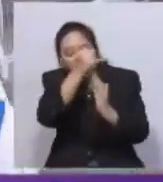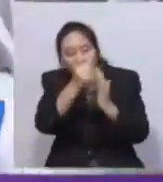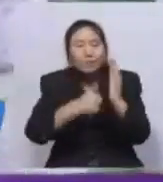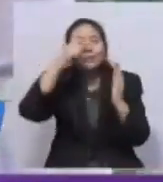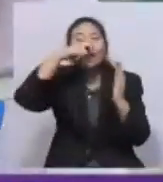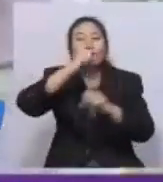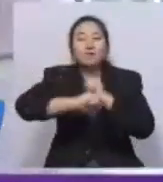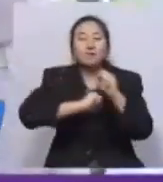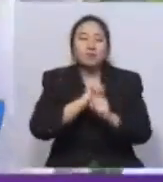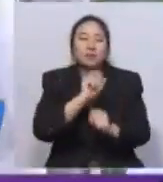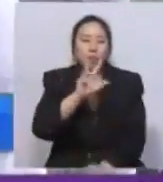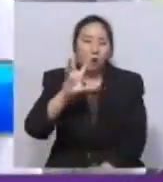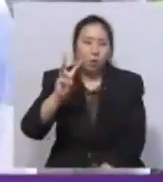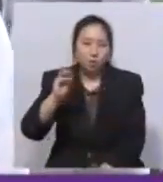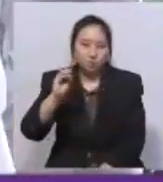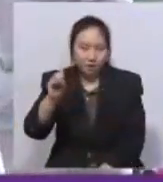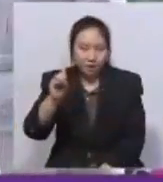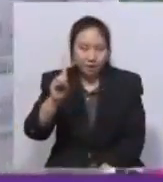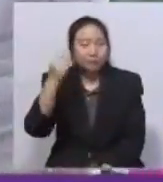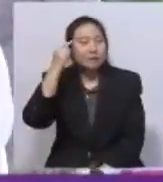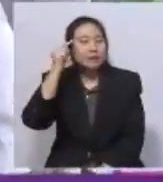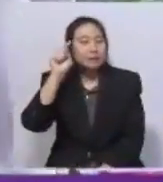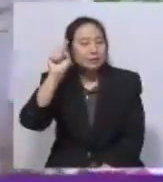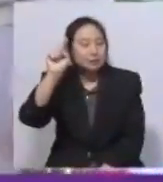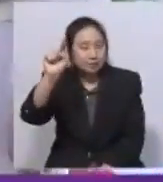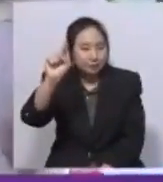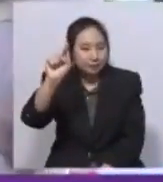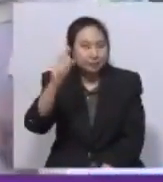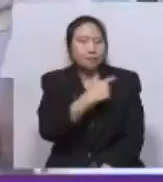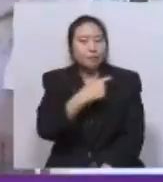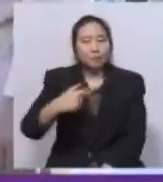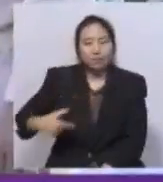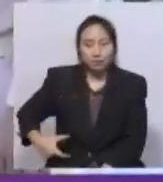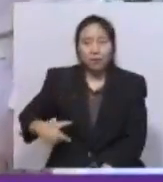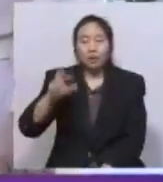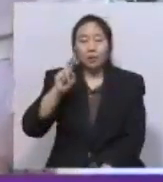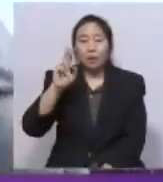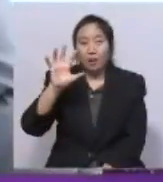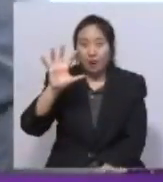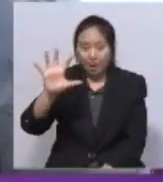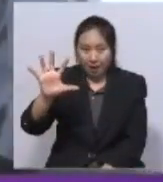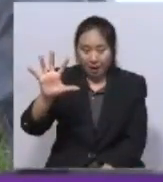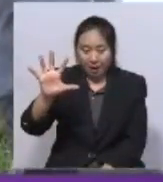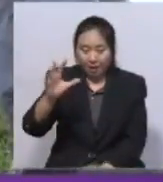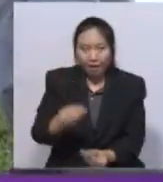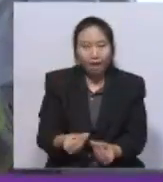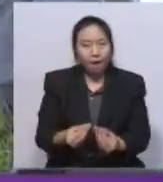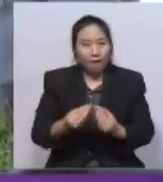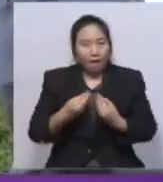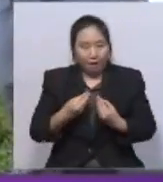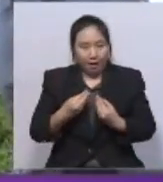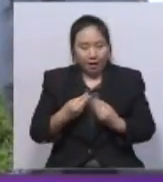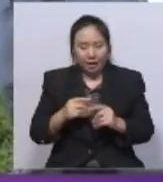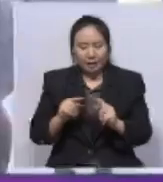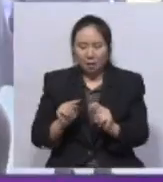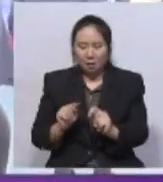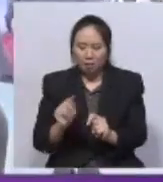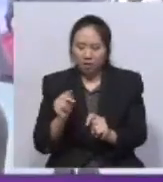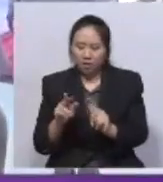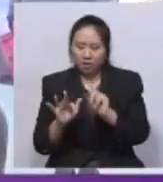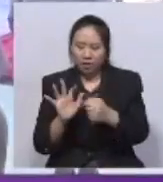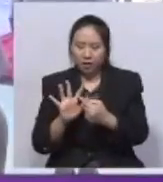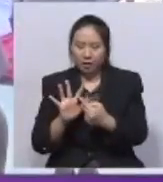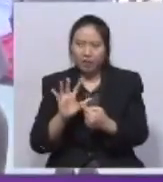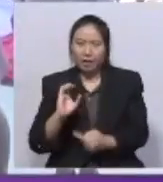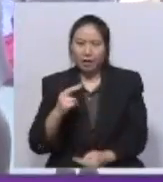ปี2561เพื่อน้อมรำลึกในพระมหากรุณาธิคุณที่ทรงพระกรุณาโปรดเกล้าโปรดกระหม่อมให้ยกฐานะตำบลท่าฉล